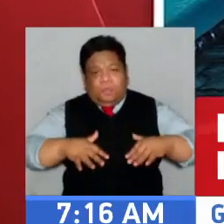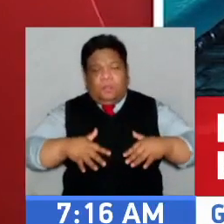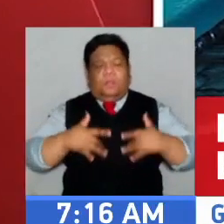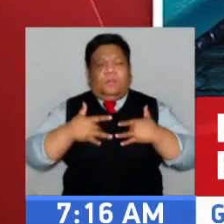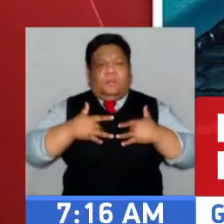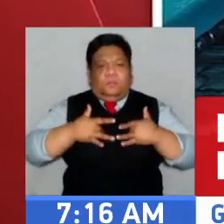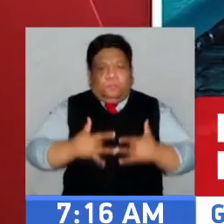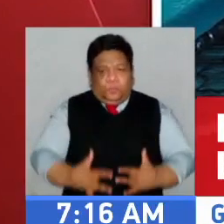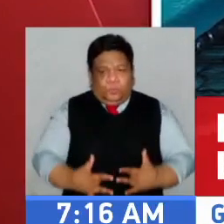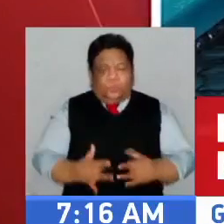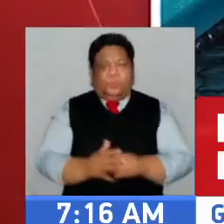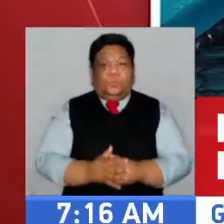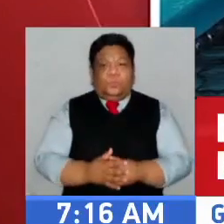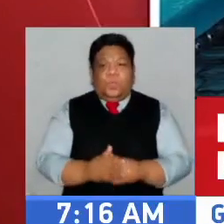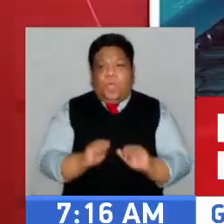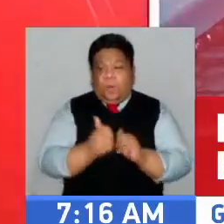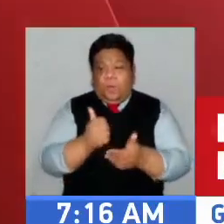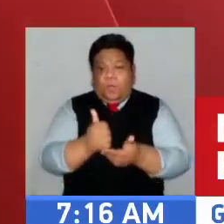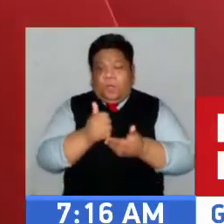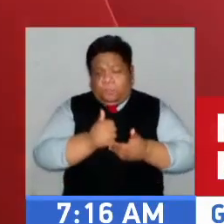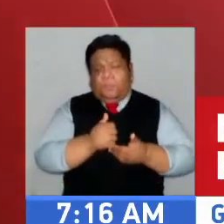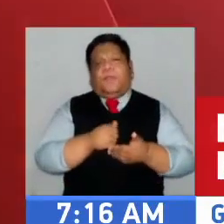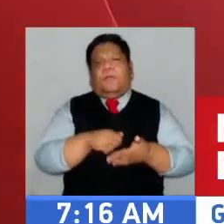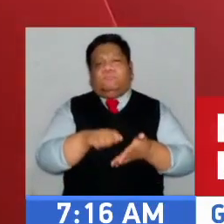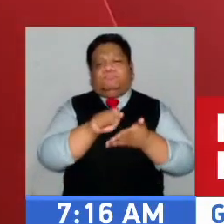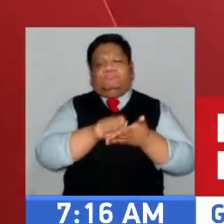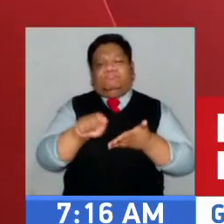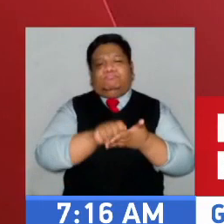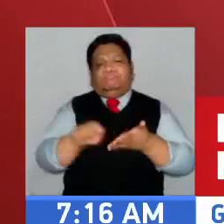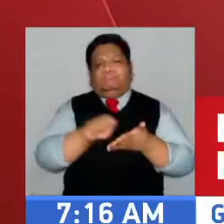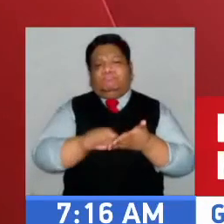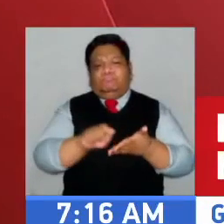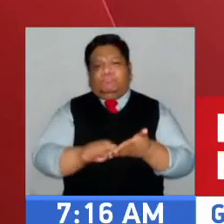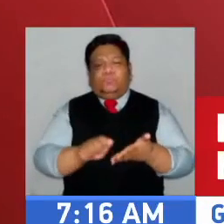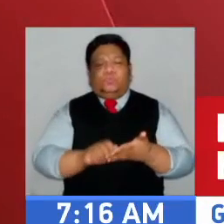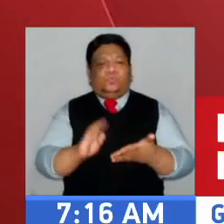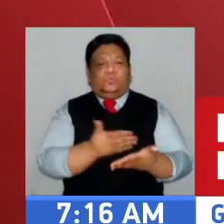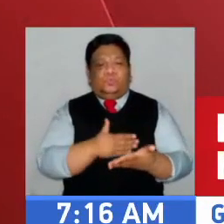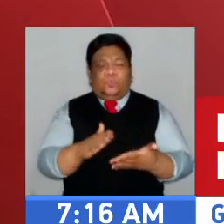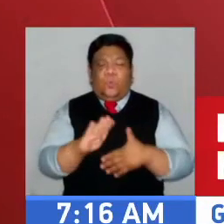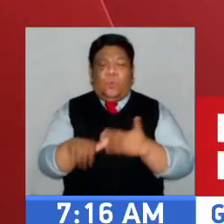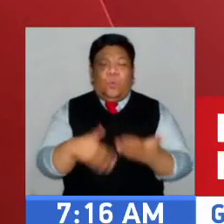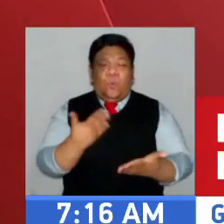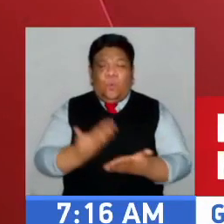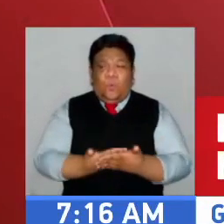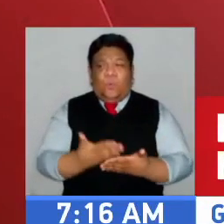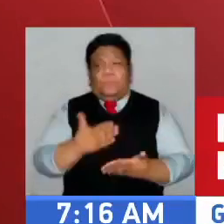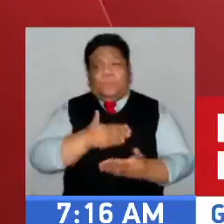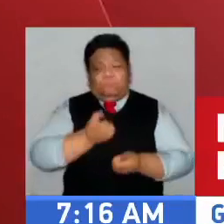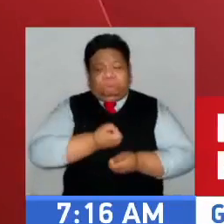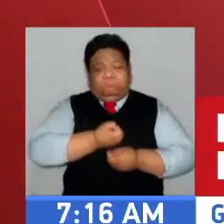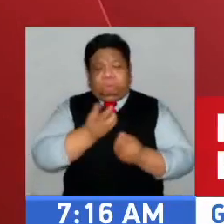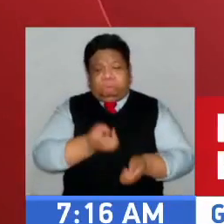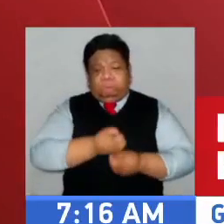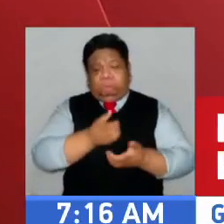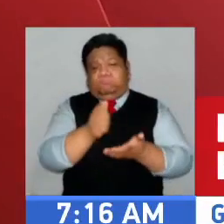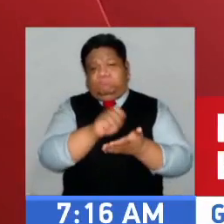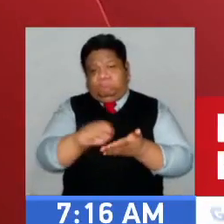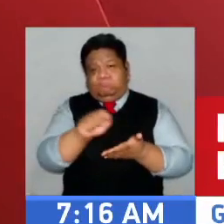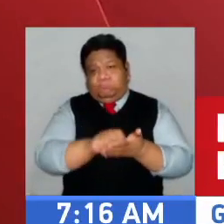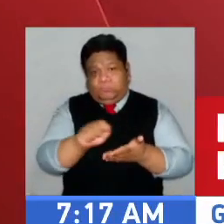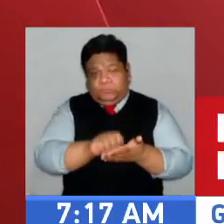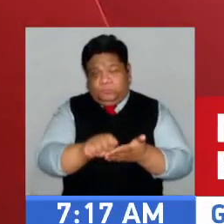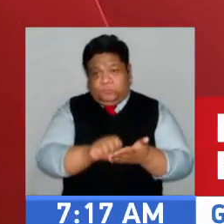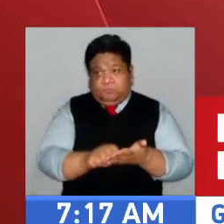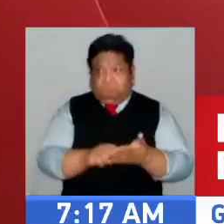ang pagsusulat ng kanta. Isinulat lang daw niya ang lahat ng kanyang nararamdaman. And after more than a week, nailabas niya